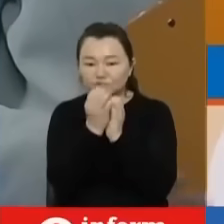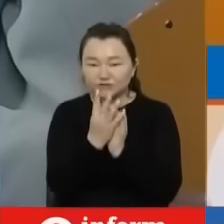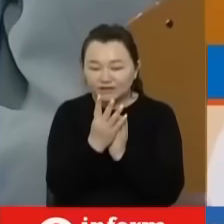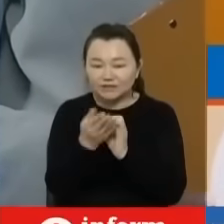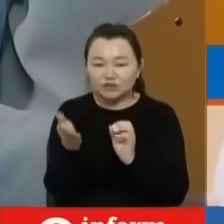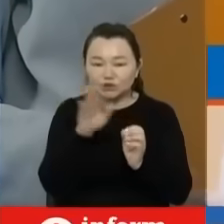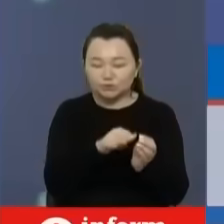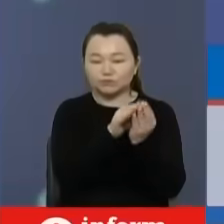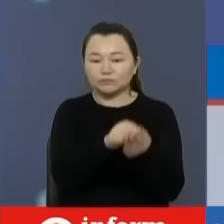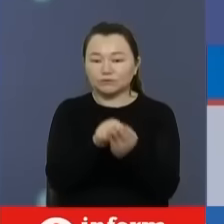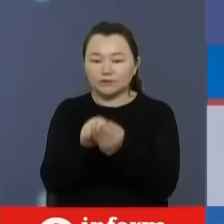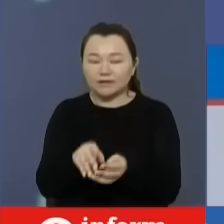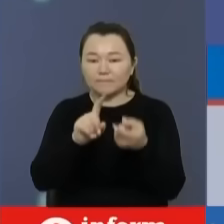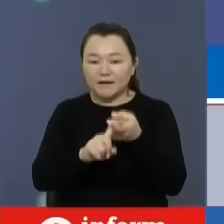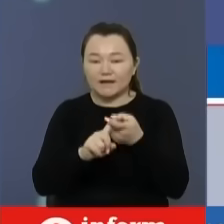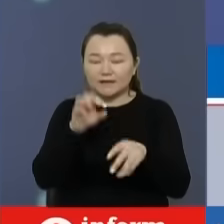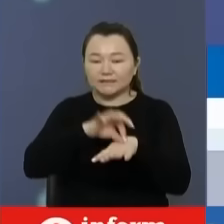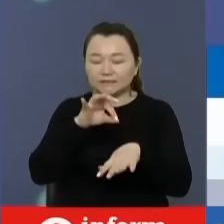басқан.